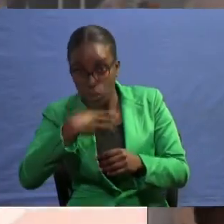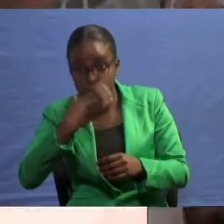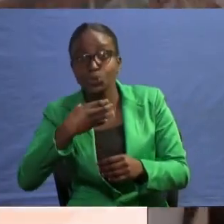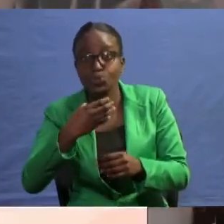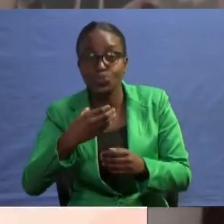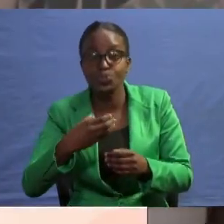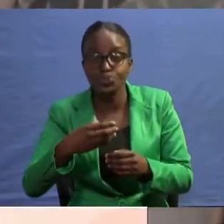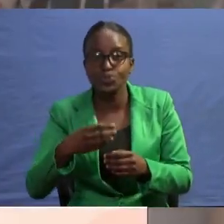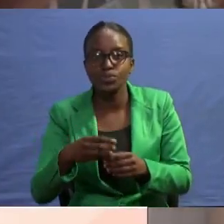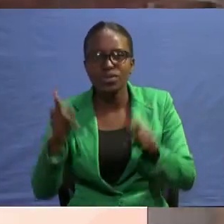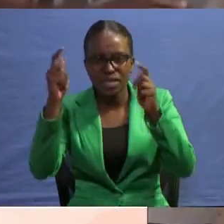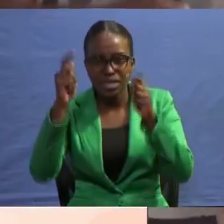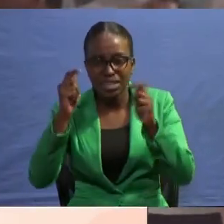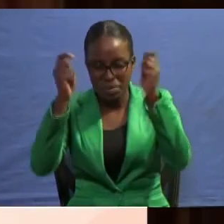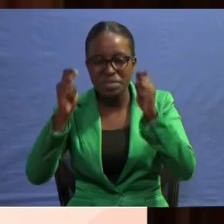ODM.